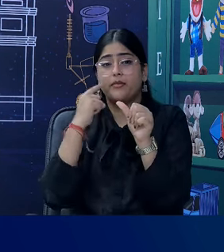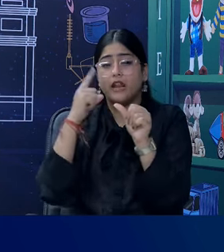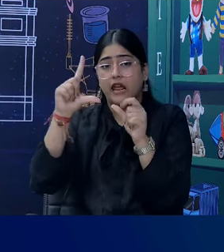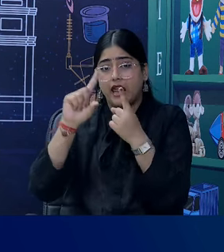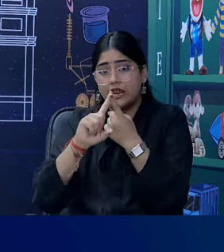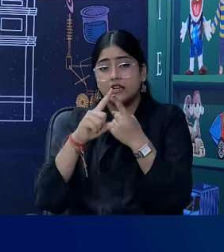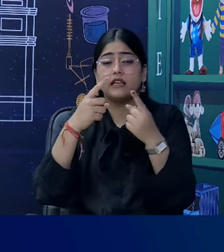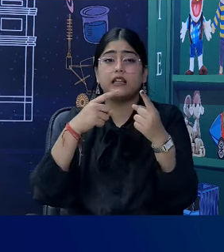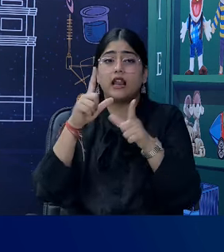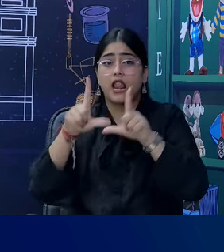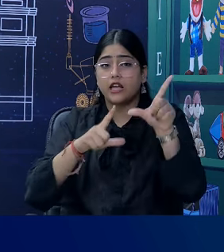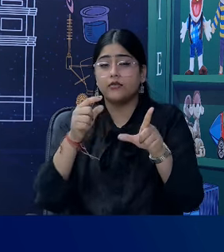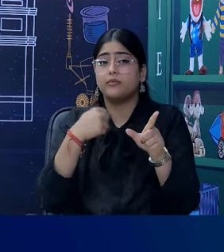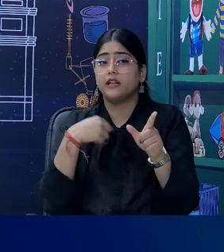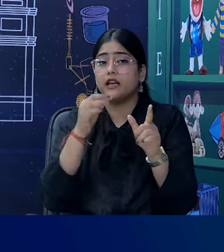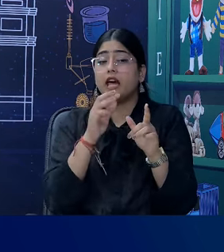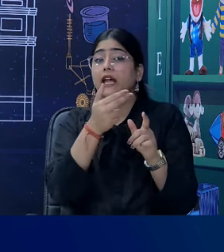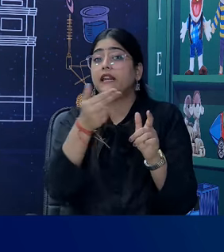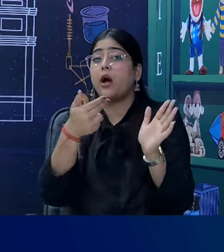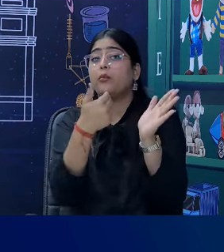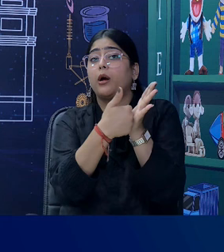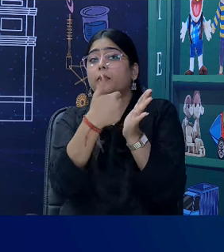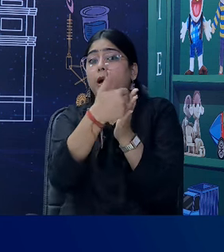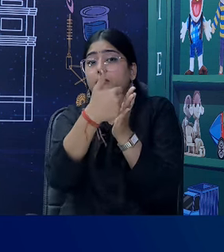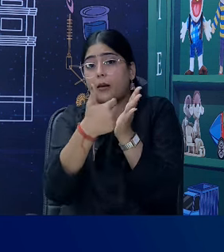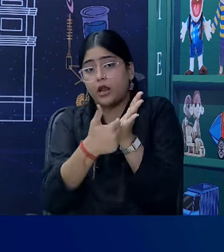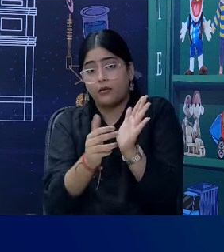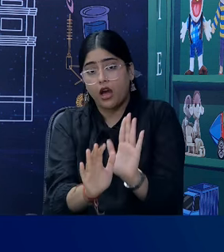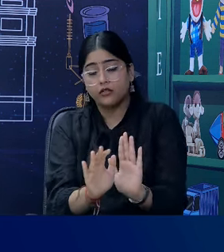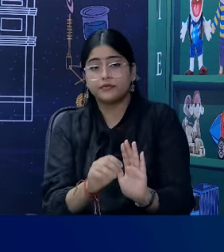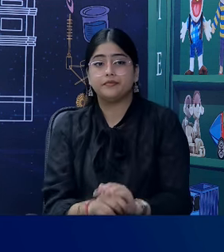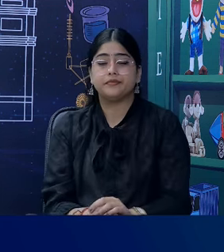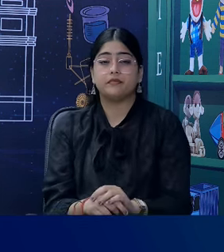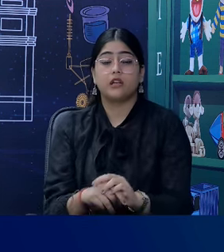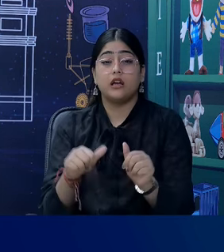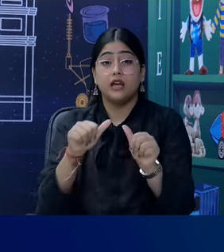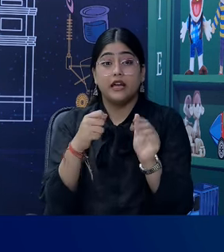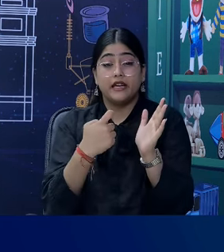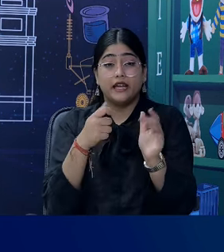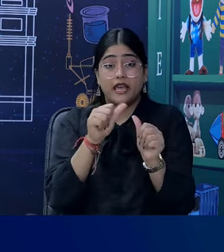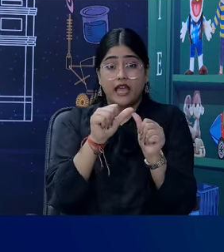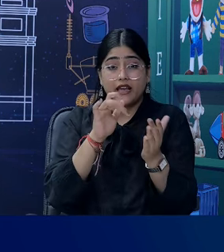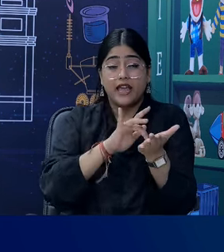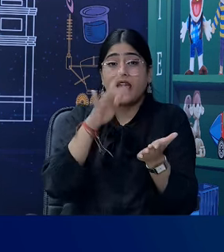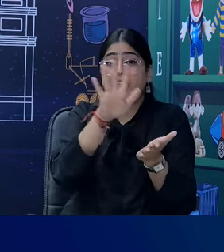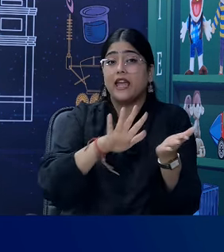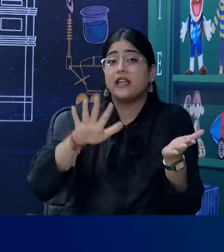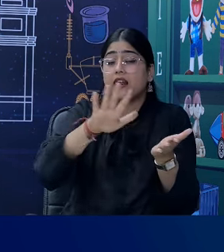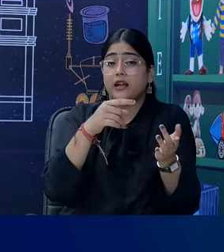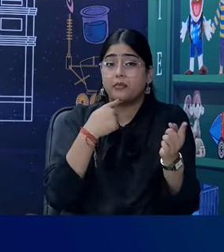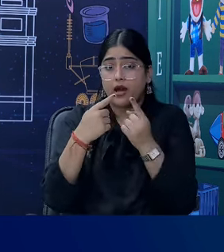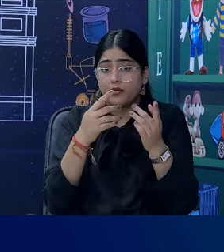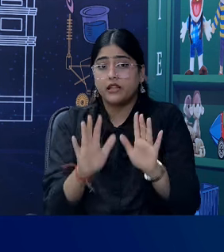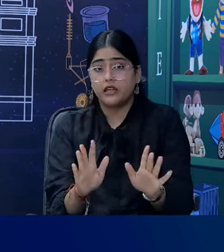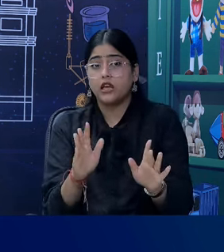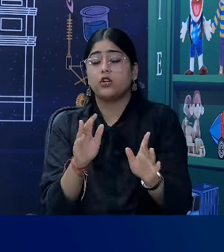य ये वो क्षेत्र है जिसके बारे में आज बात की जा रही है तो जिन जिन क्षेत्रों की बात की जा रही है उस उन क्षेत्रों में मैंने ब्रेल में प्रिंट